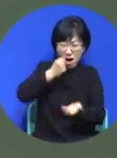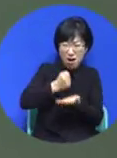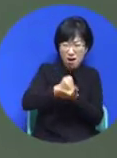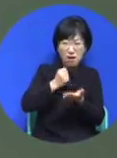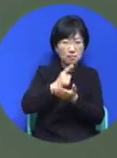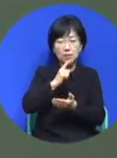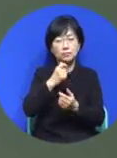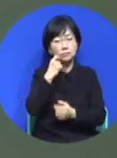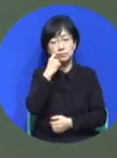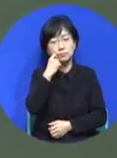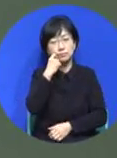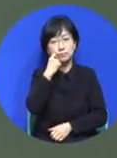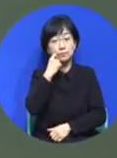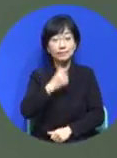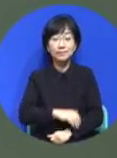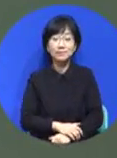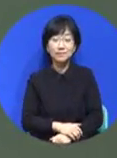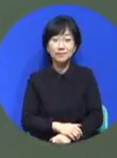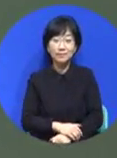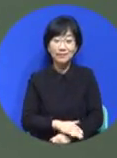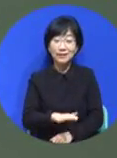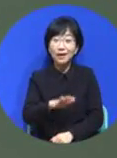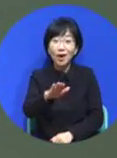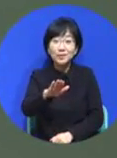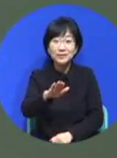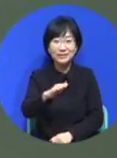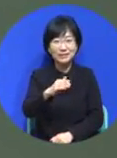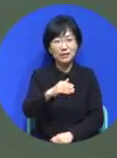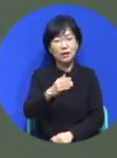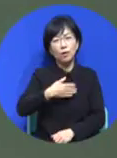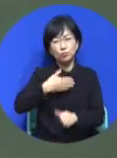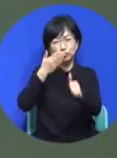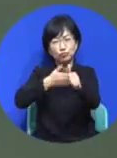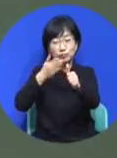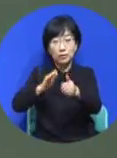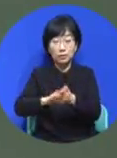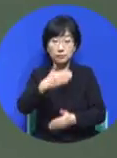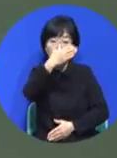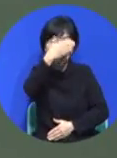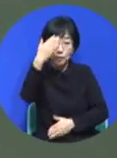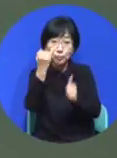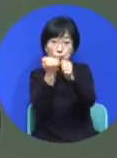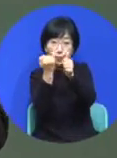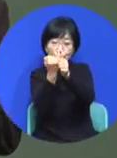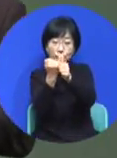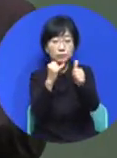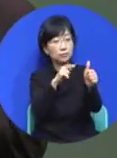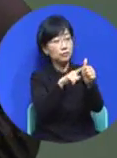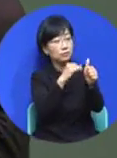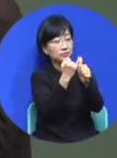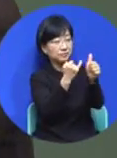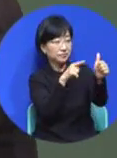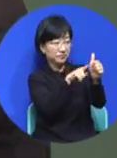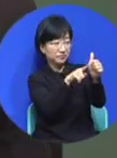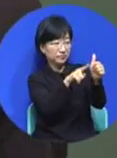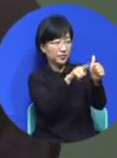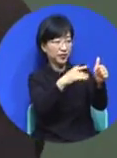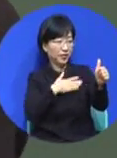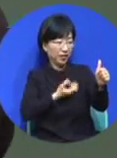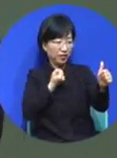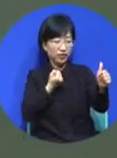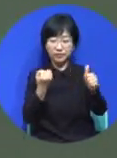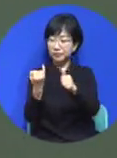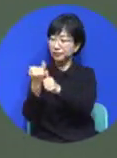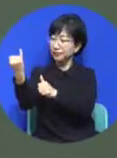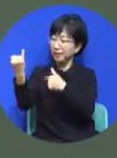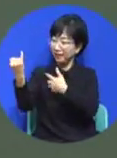젊은 사람들 부부들 많은데 여러분 아내 남편 여러분 거라 생각하지 마세요. 그 큰 착각입니다. There are a lot of young couples here. Don't